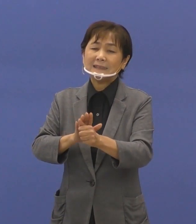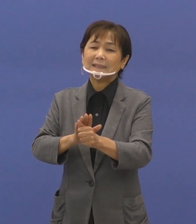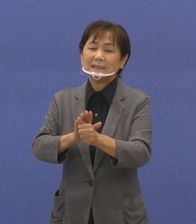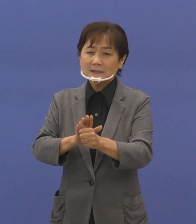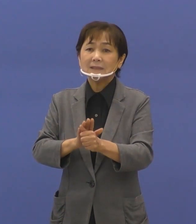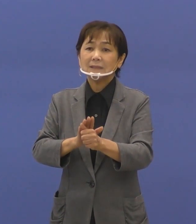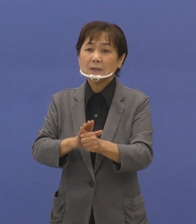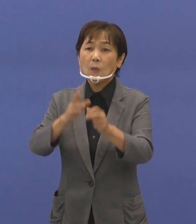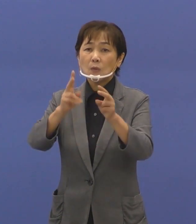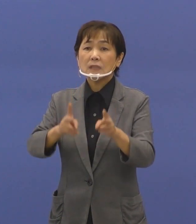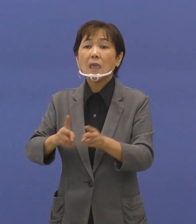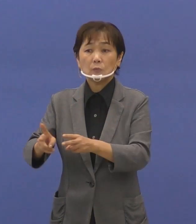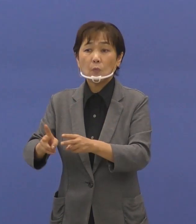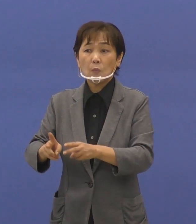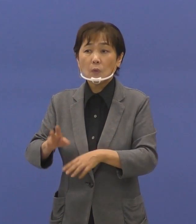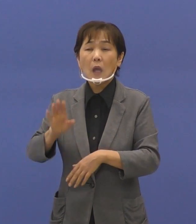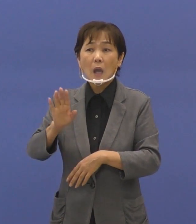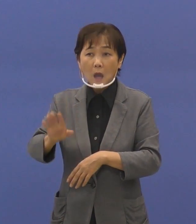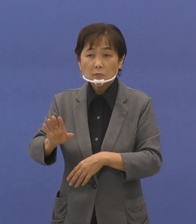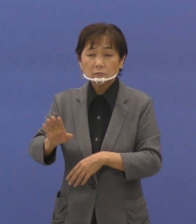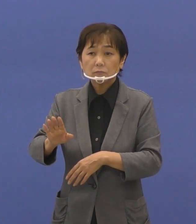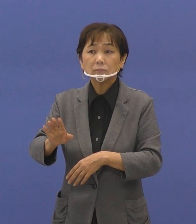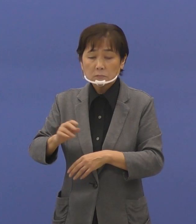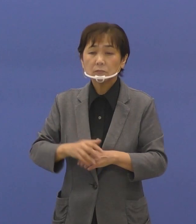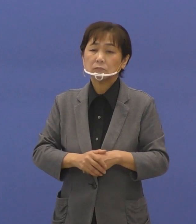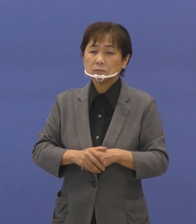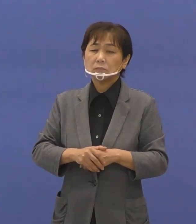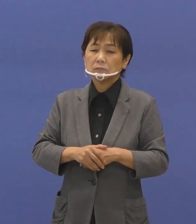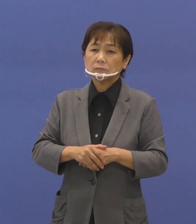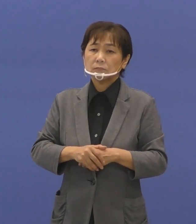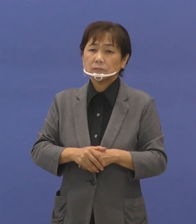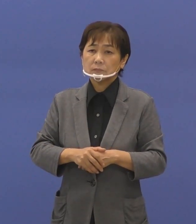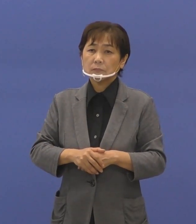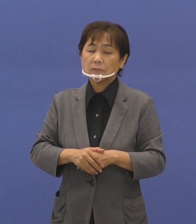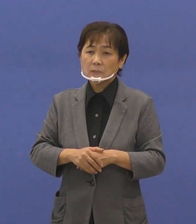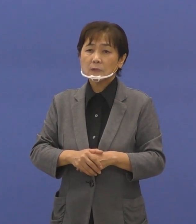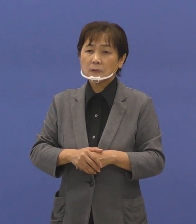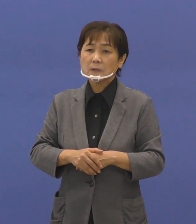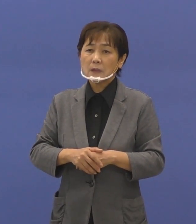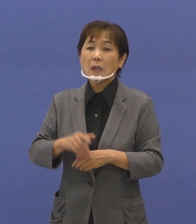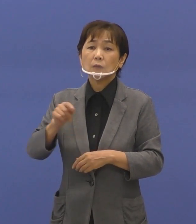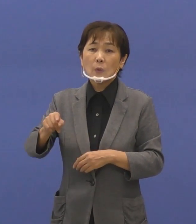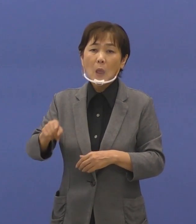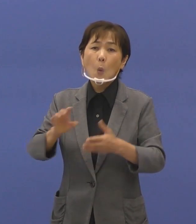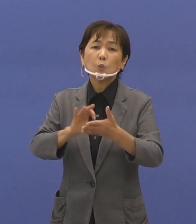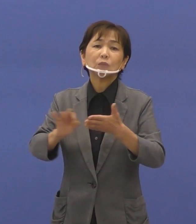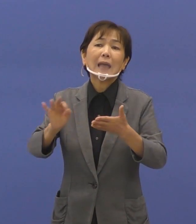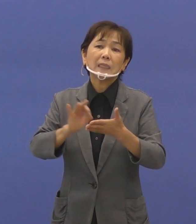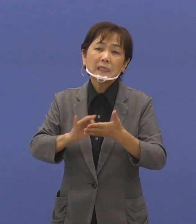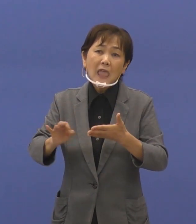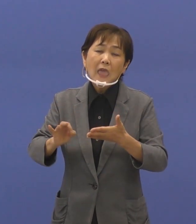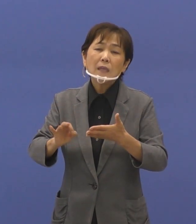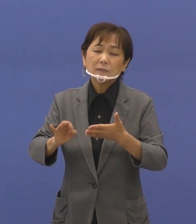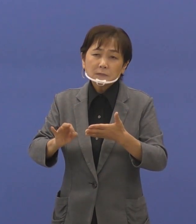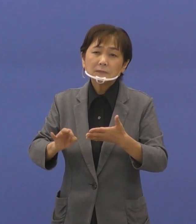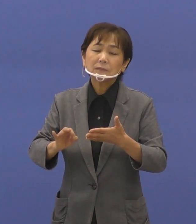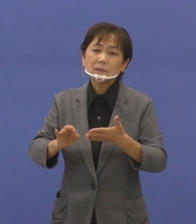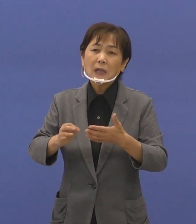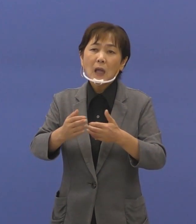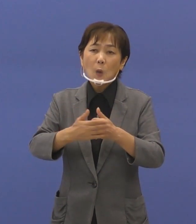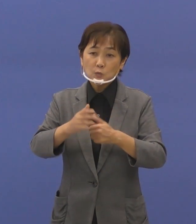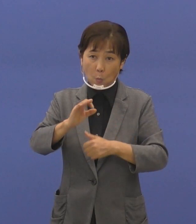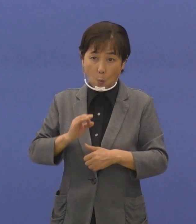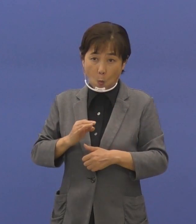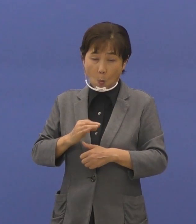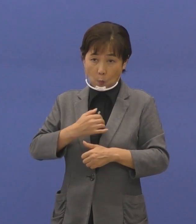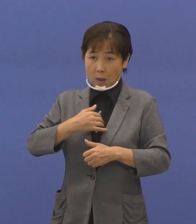あれば、農家や経営体が補償を受けられるような仕組みもあるんですけれども、それを超える